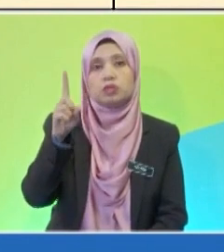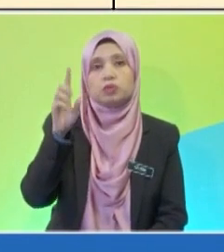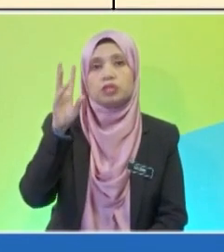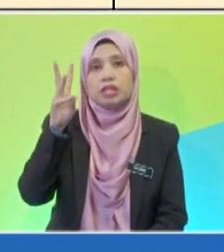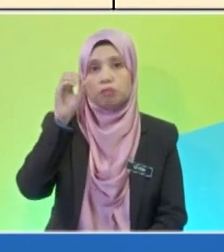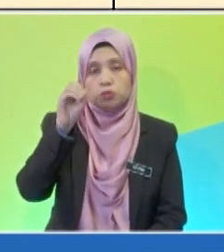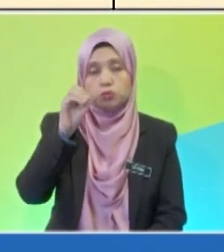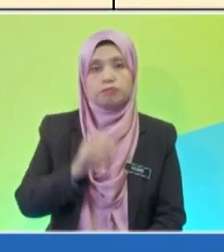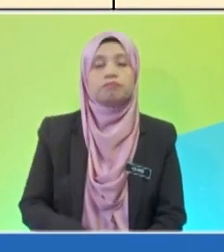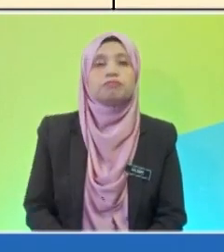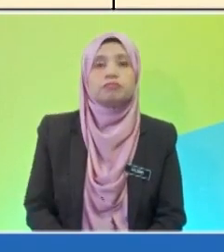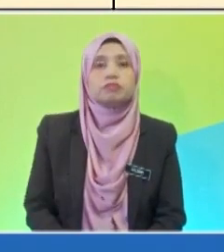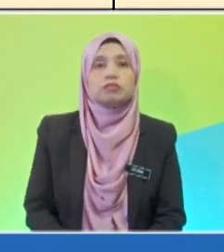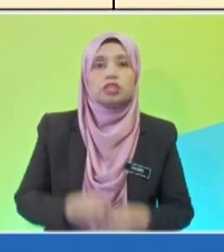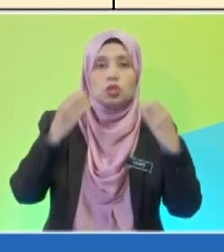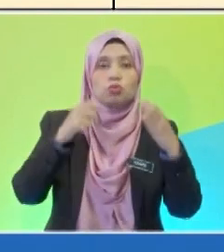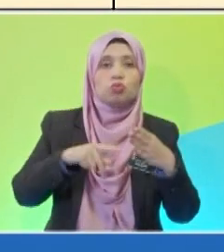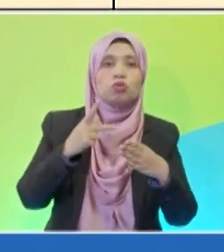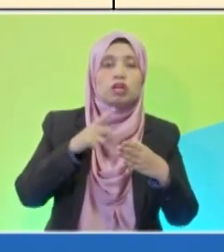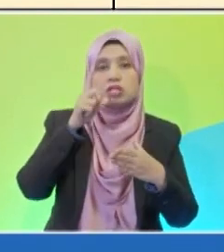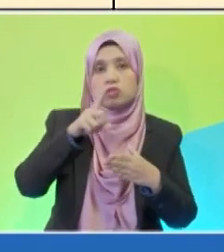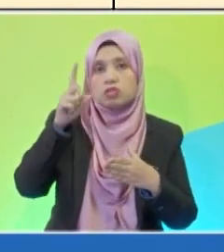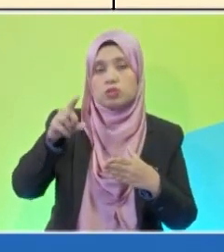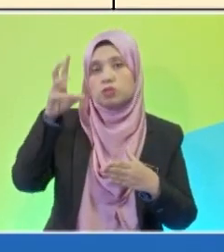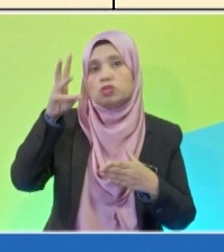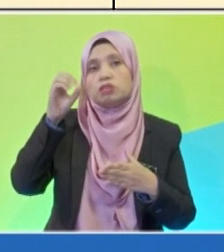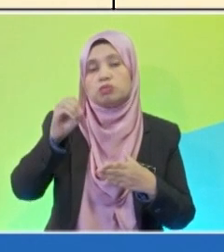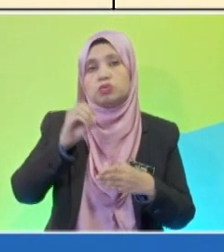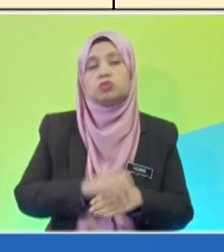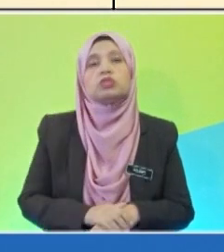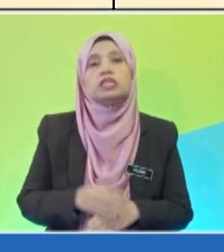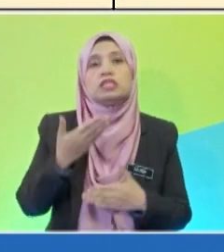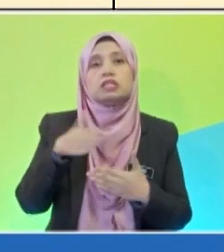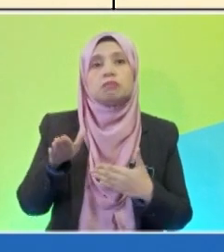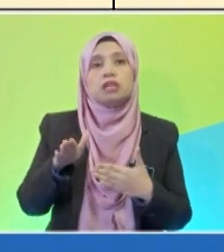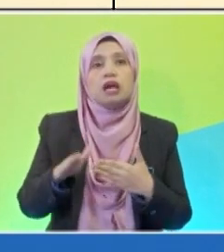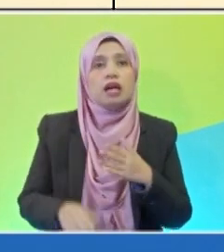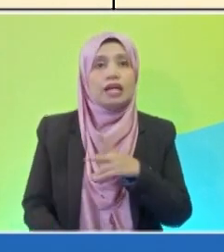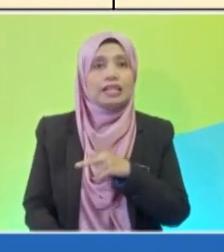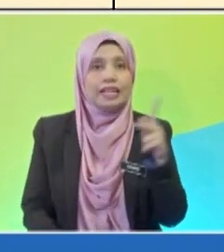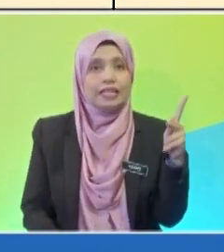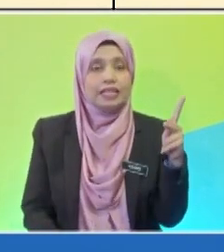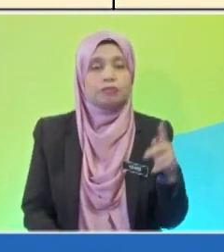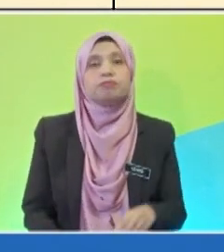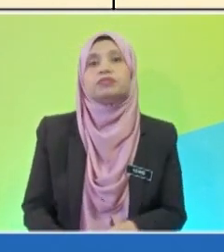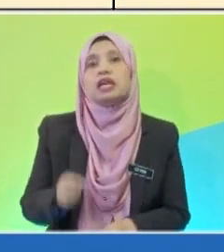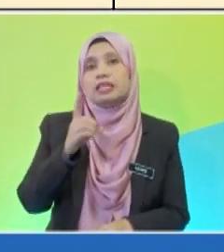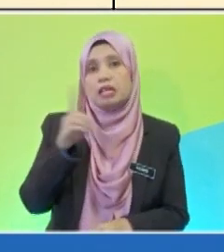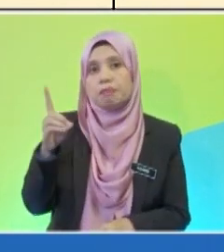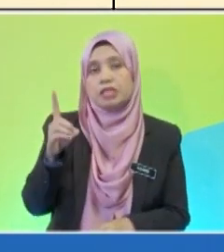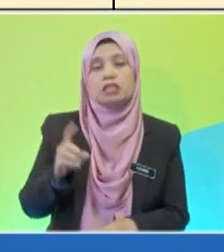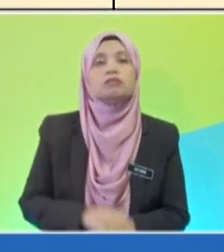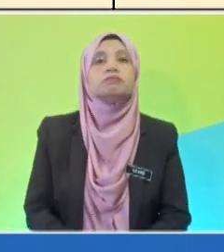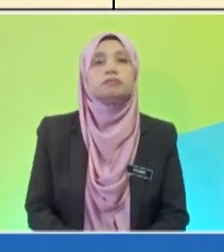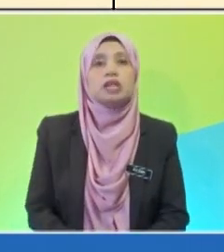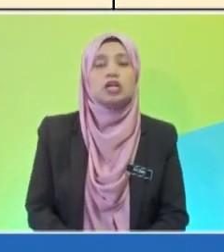1160. Nampak? Cikgu keluarkan 1160 di sebelah kredit. Dia berada di sebelah debit, cikgu keluarkan. Sebab tu